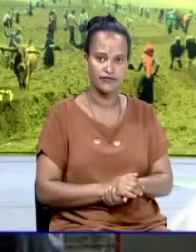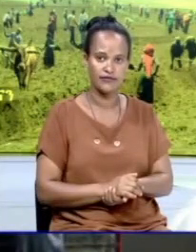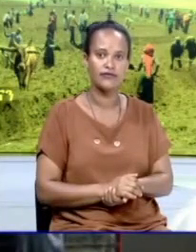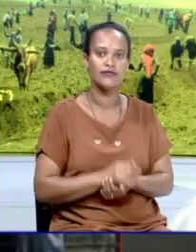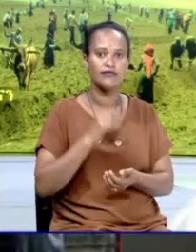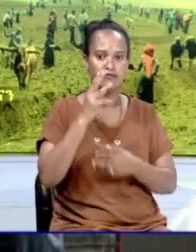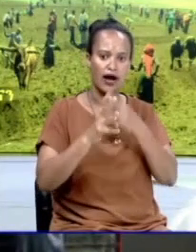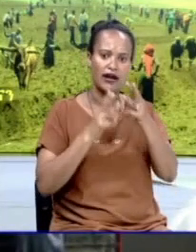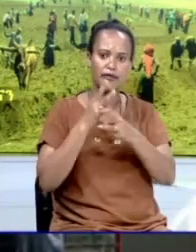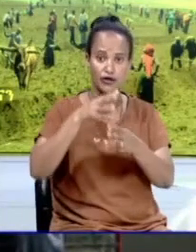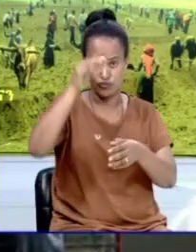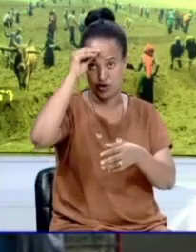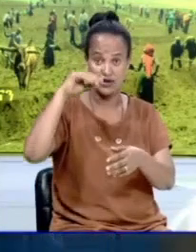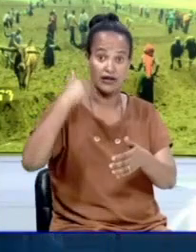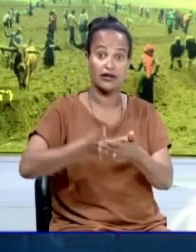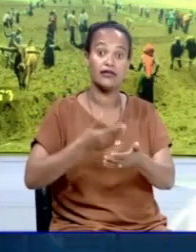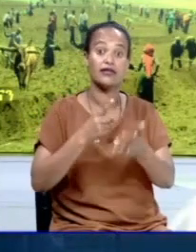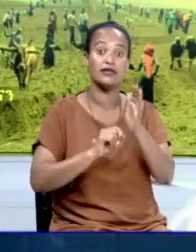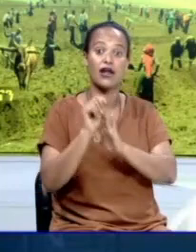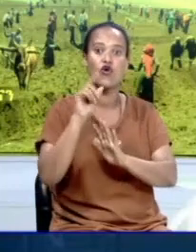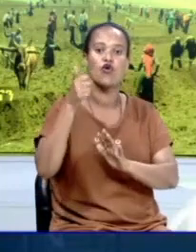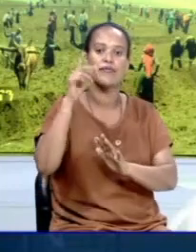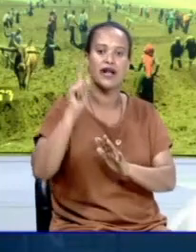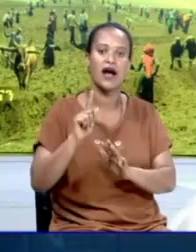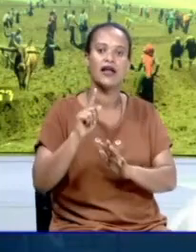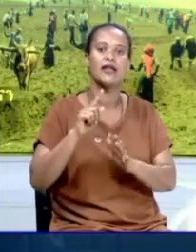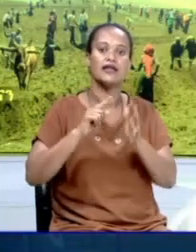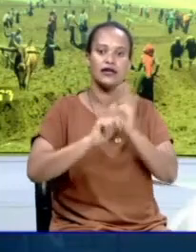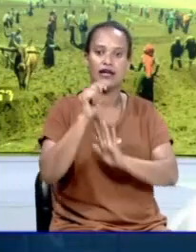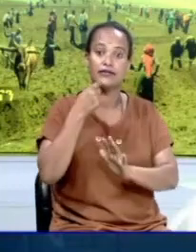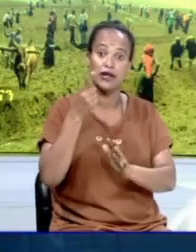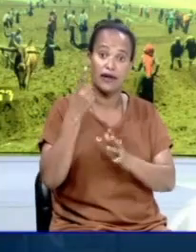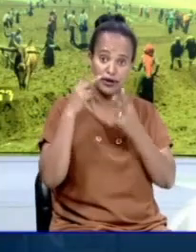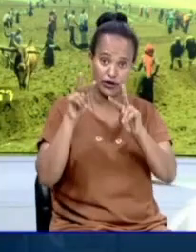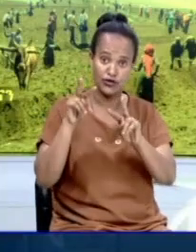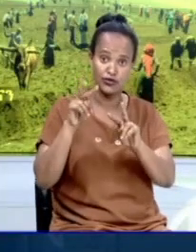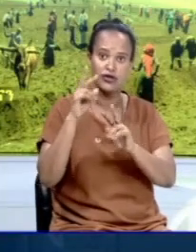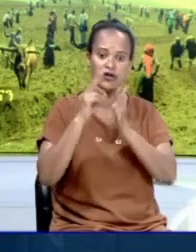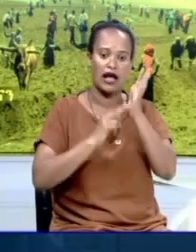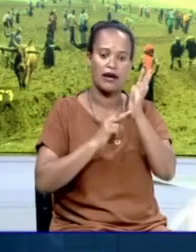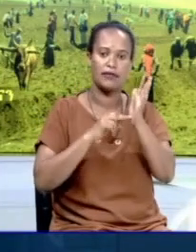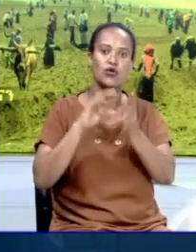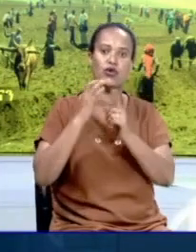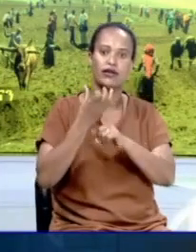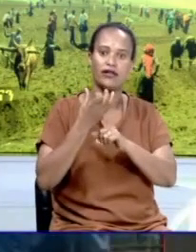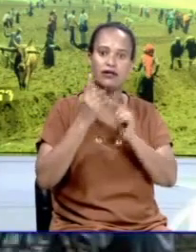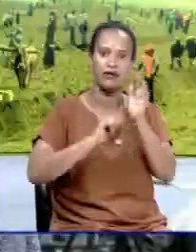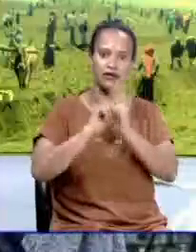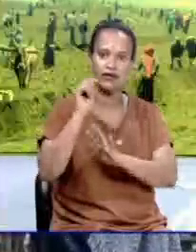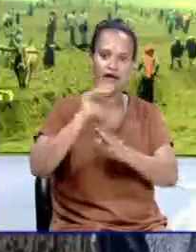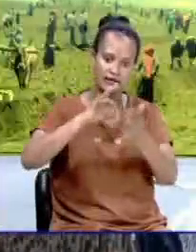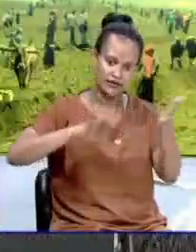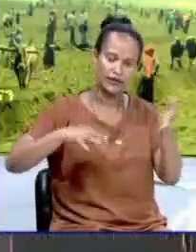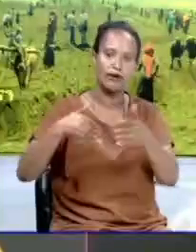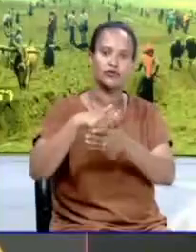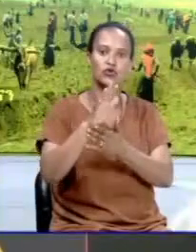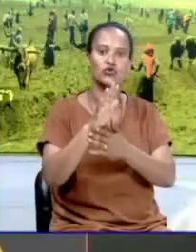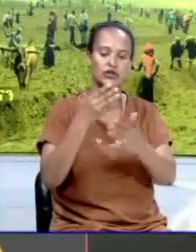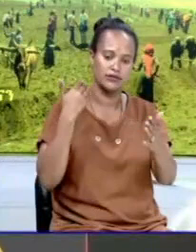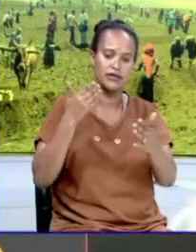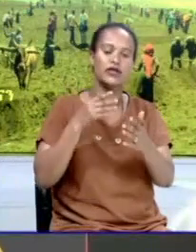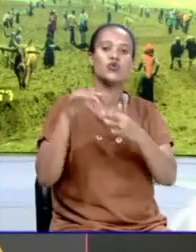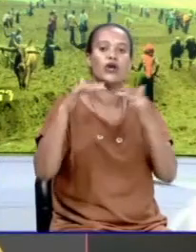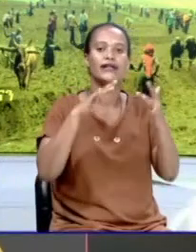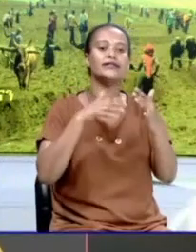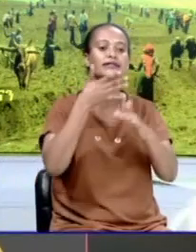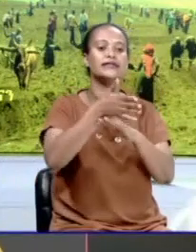በዓለም ለኸ ምሁራት ደቂ ትግራይ ዝተጣየሸ ኦምና ትግራይ ንኹነታት ትግራይ ኣመልኪቱ ናይ ሓምለ ወርሒ ኩነታት ትግራይ ኣብ ዘውፅኦ ፀብጻብ ቅድሚ ኩናትን ድሕሪ